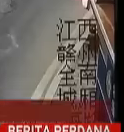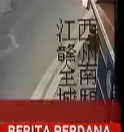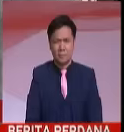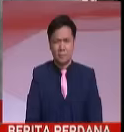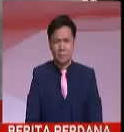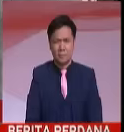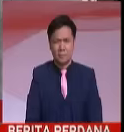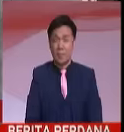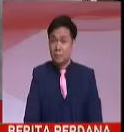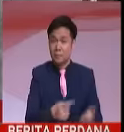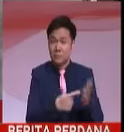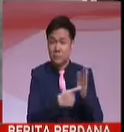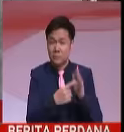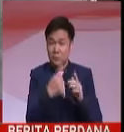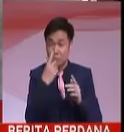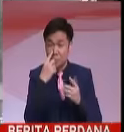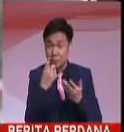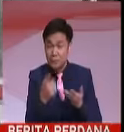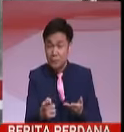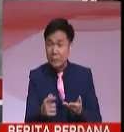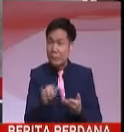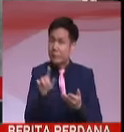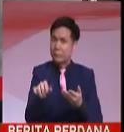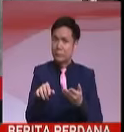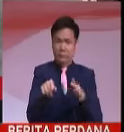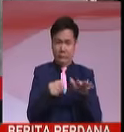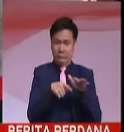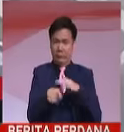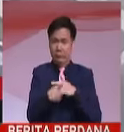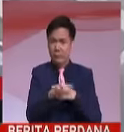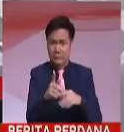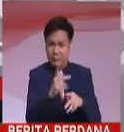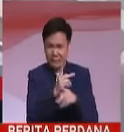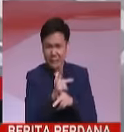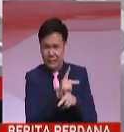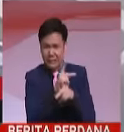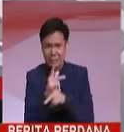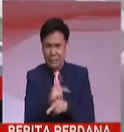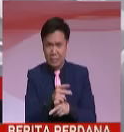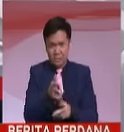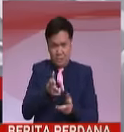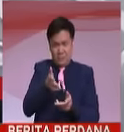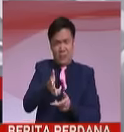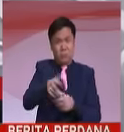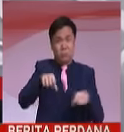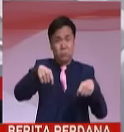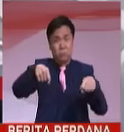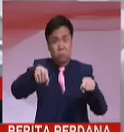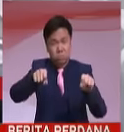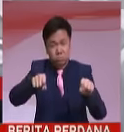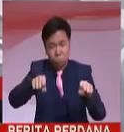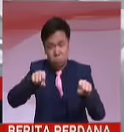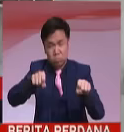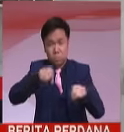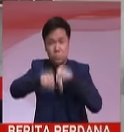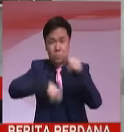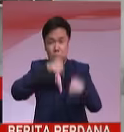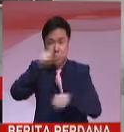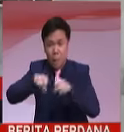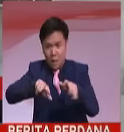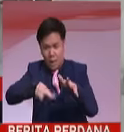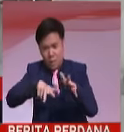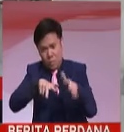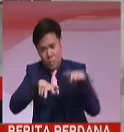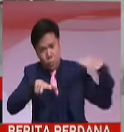benarlah bagai dikata berpantang maut sebelum ajal penunggang Basikal wanita ini terselamat meskipun